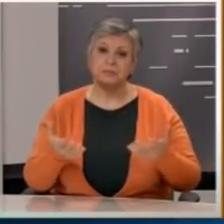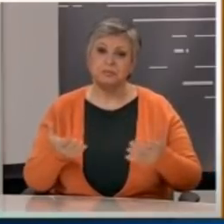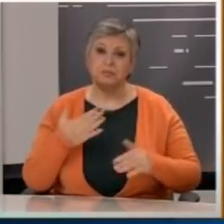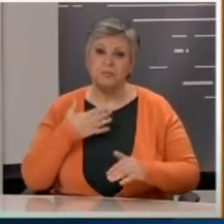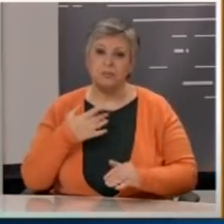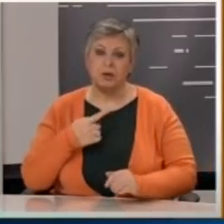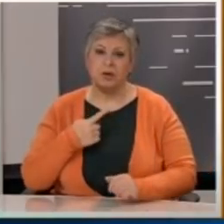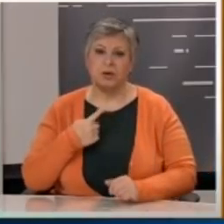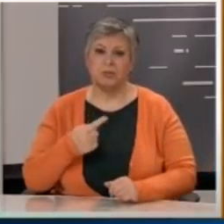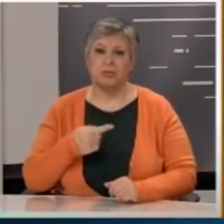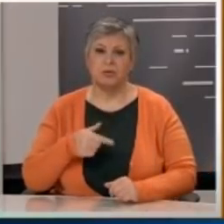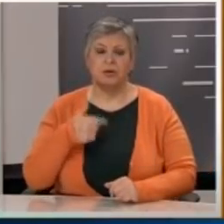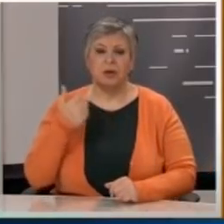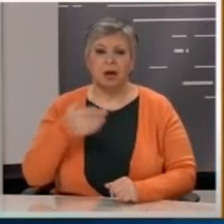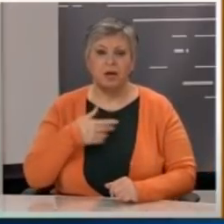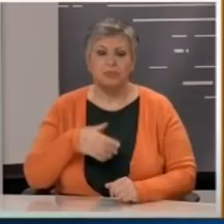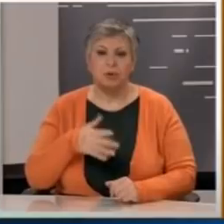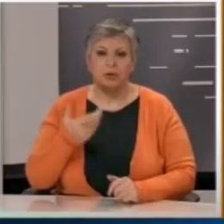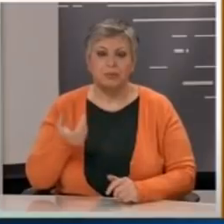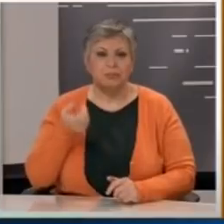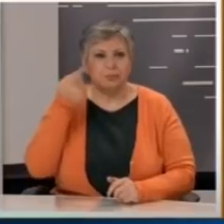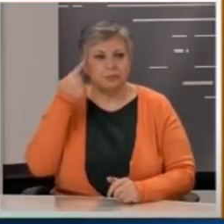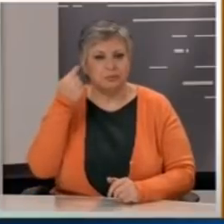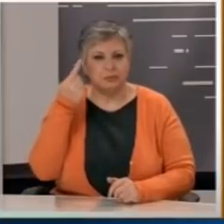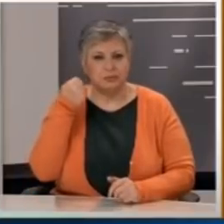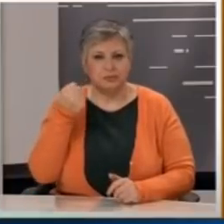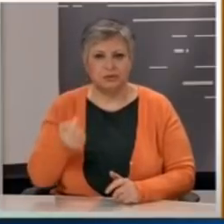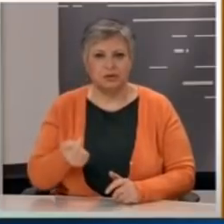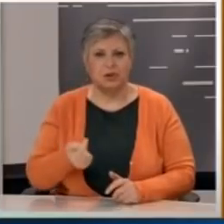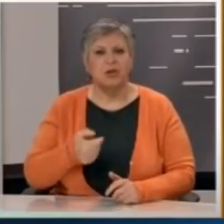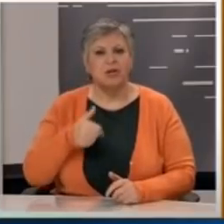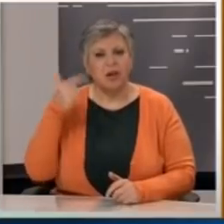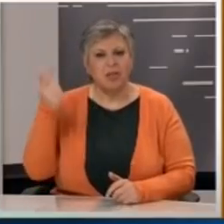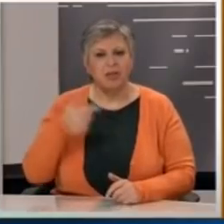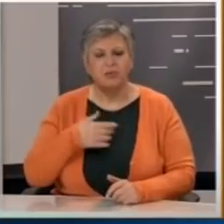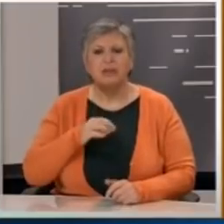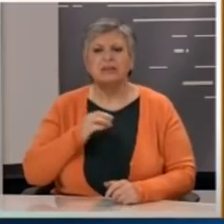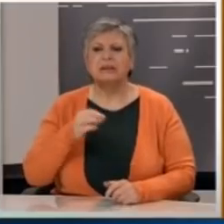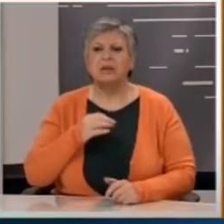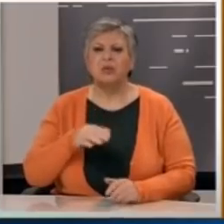Είμαστε πολύ ανόητοι αν δεν περιμέναμε τέτοιας μορφής αντίπεινα.